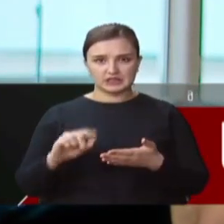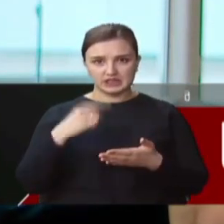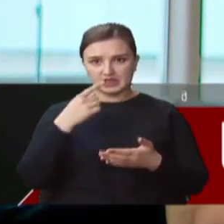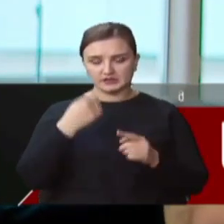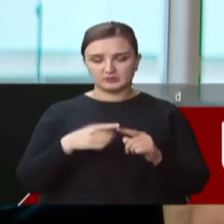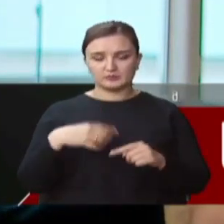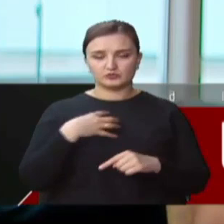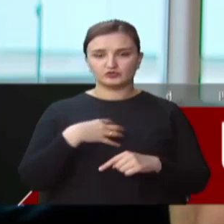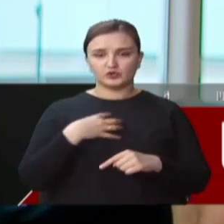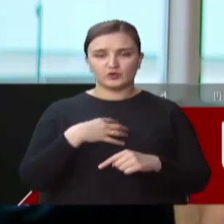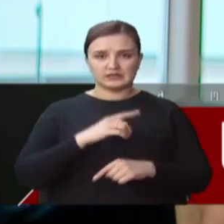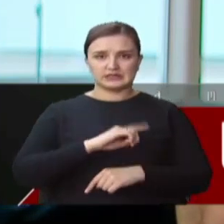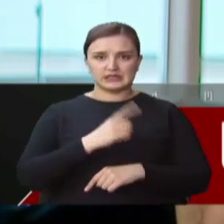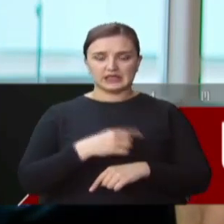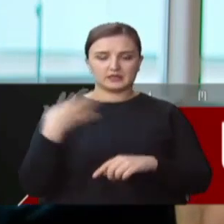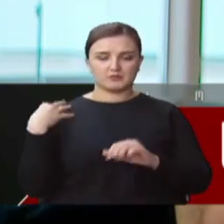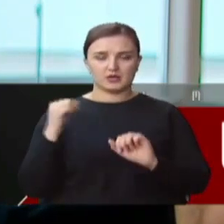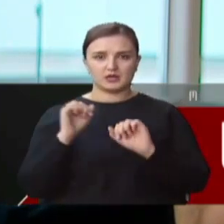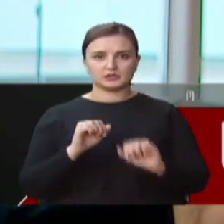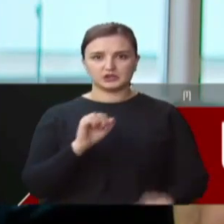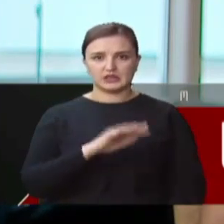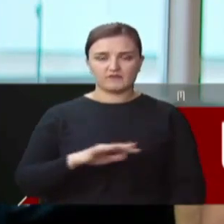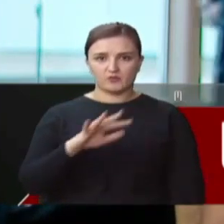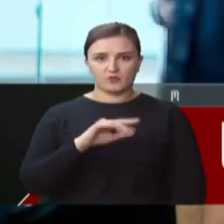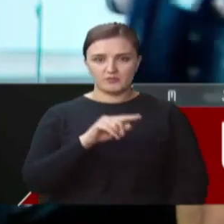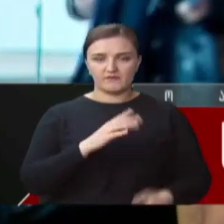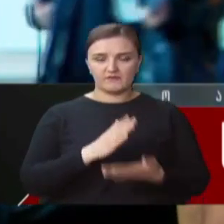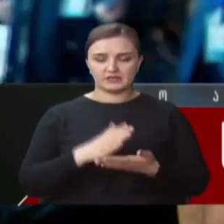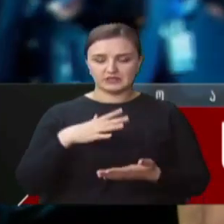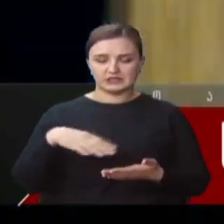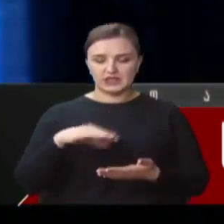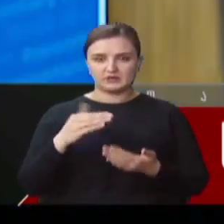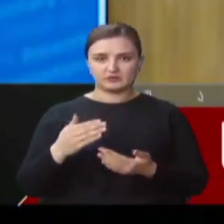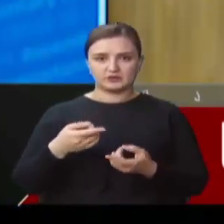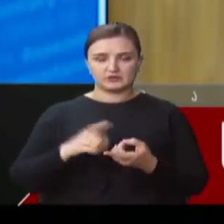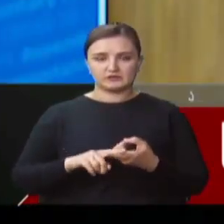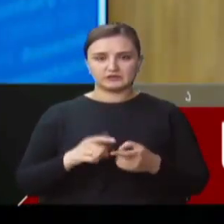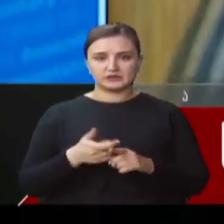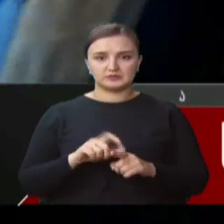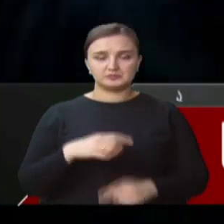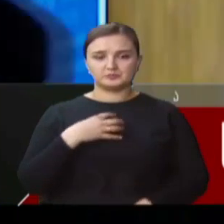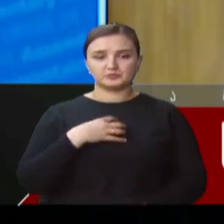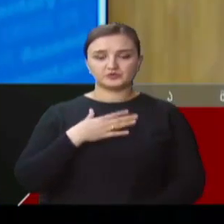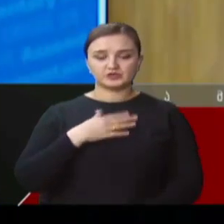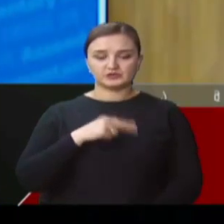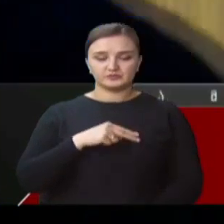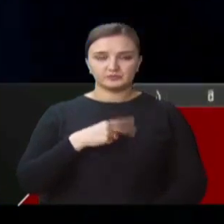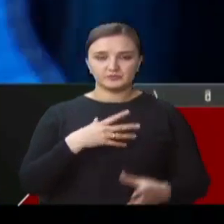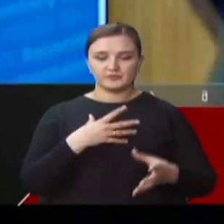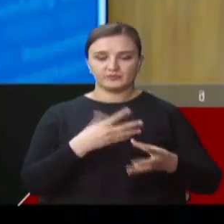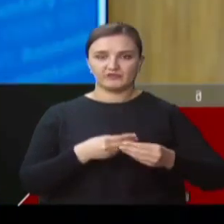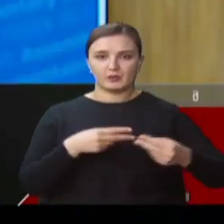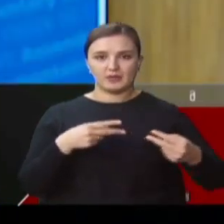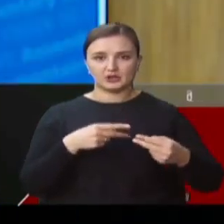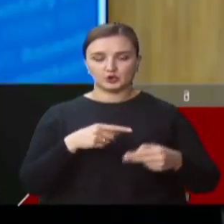ძალიან მნიშვნელოვანი ურყევი მხარდაჭერისა, რომელიც ევროსაბჭოს გააჩნია საქართველოსთან დაკავშირებით. ძალიან მნიშვნელოვანია ჩვენი პარტნიორების, ასე